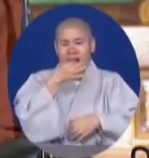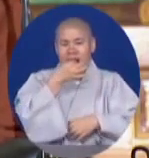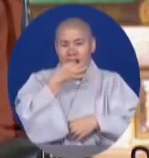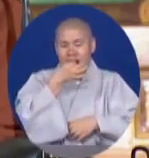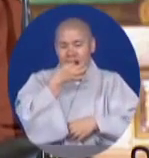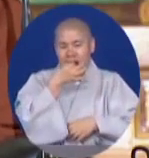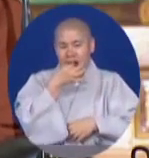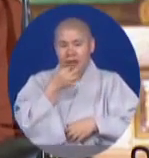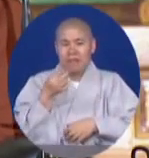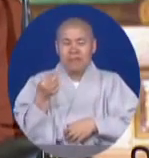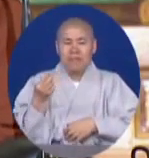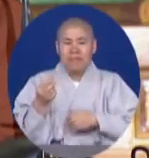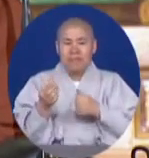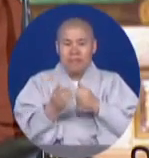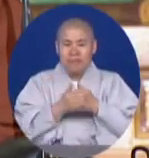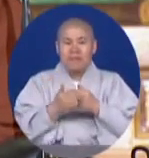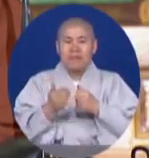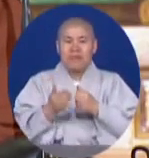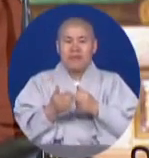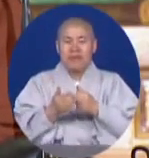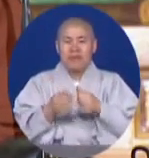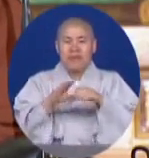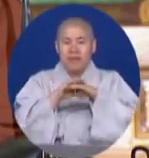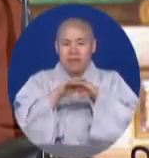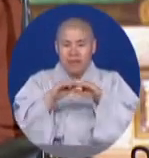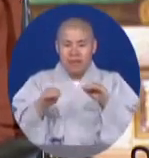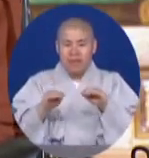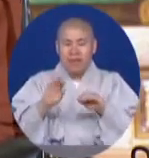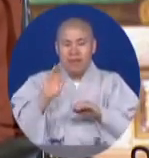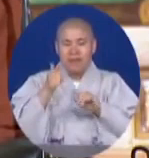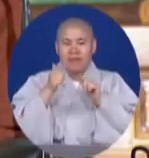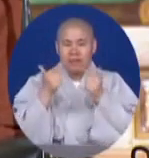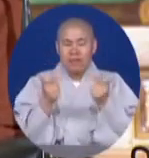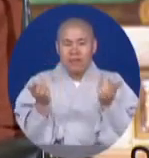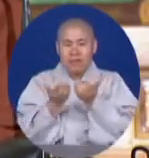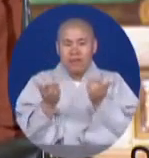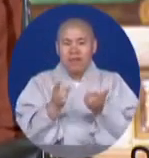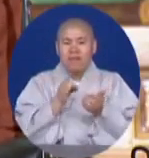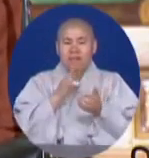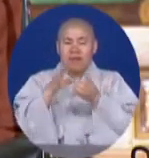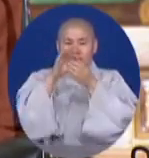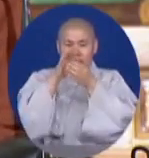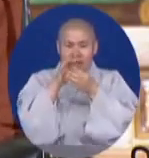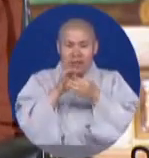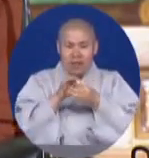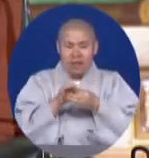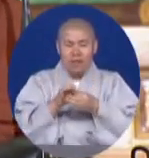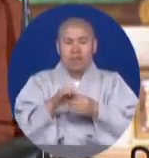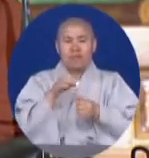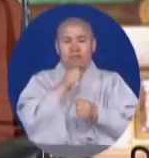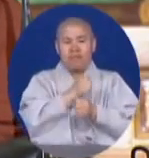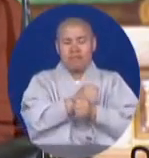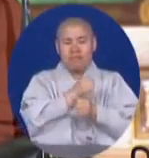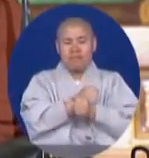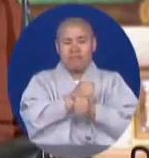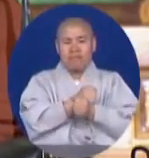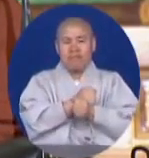욕심과 감정으로 해결 안 되는 길만 계속 차고 나가는 겁니다.